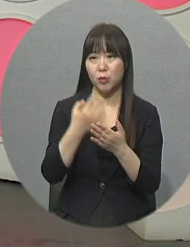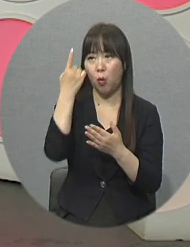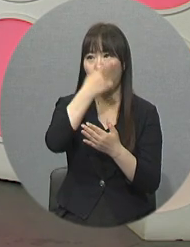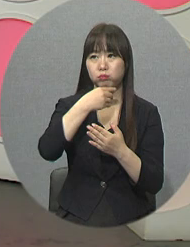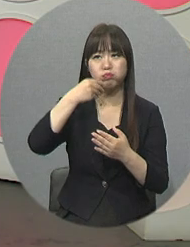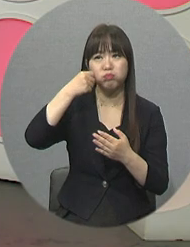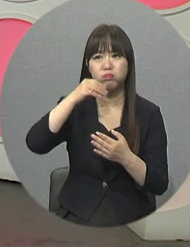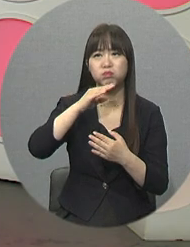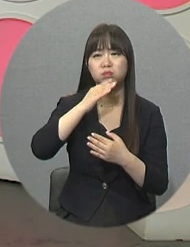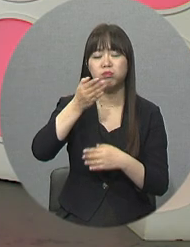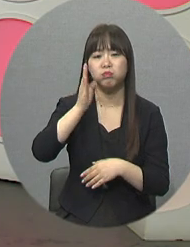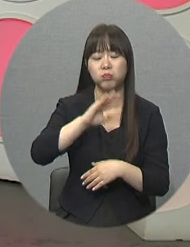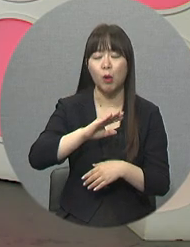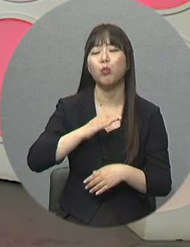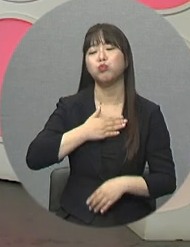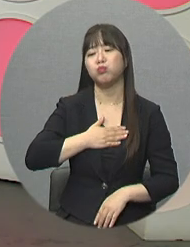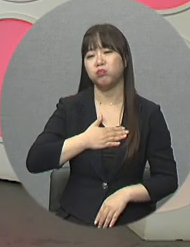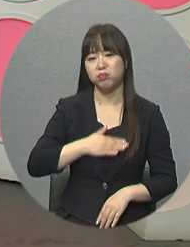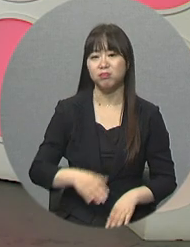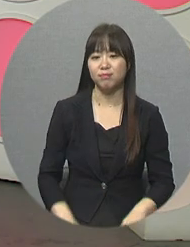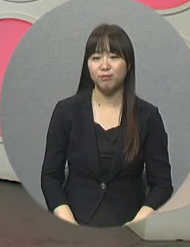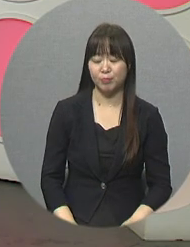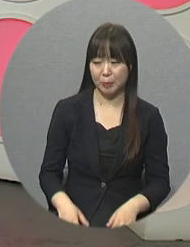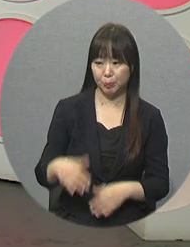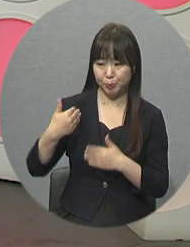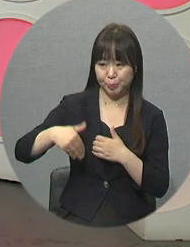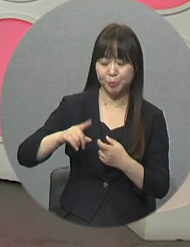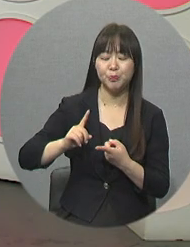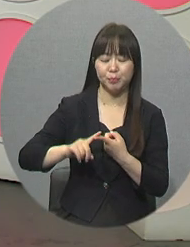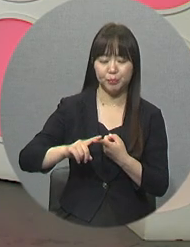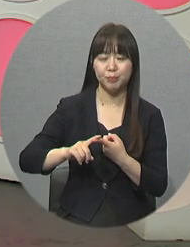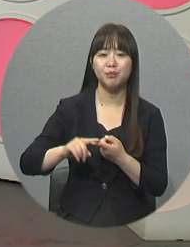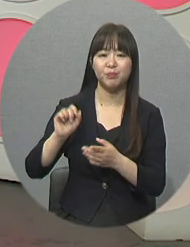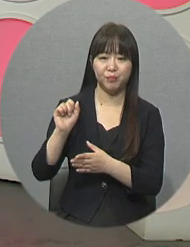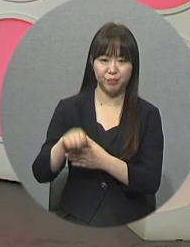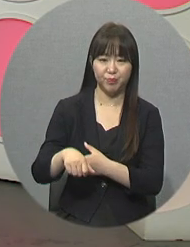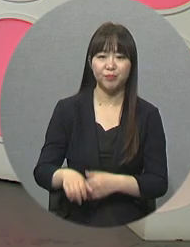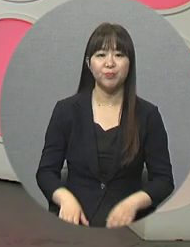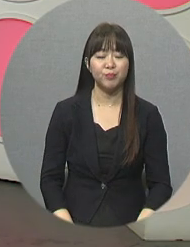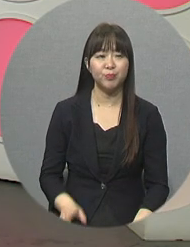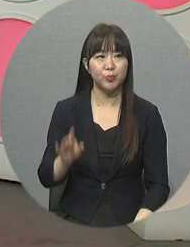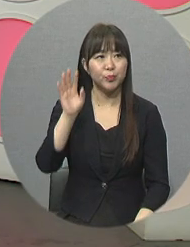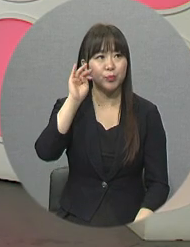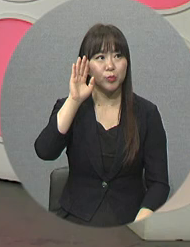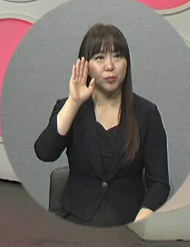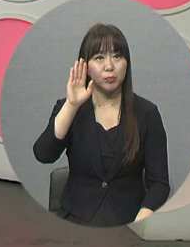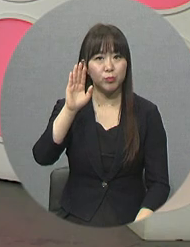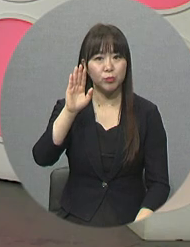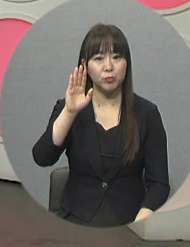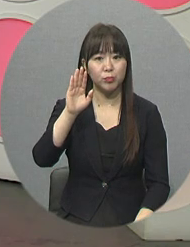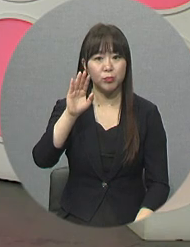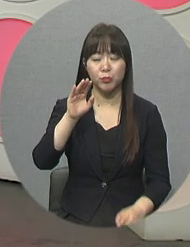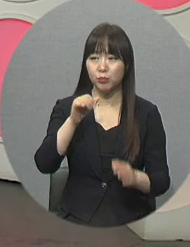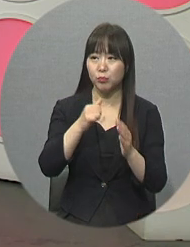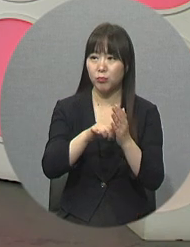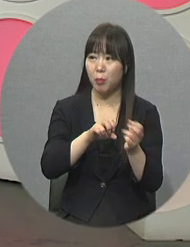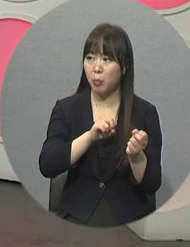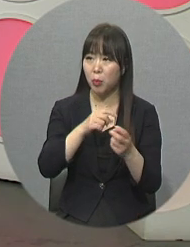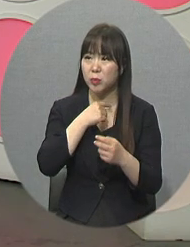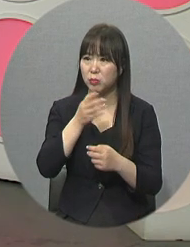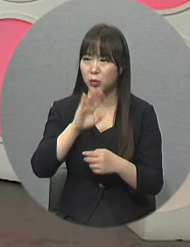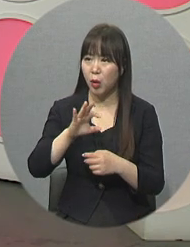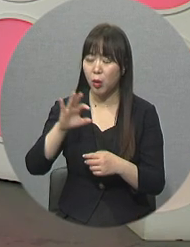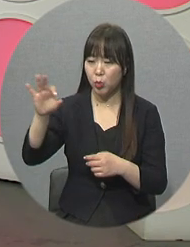얼굴을 익힌 사이였지만 흔쾌히 부탁을 들어주었습니다. 얼마 후 짐을 보내려니 아저씨가